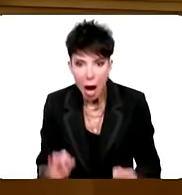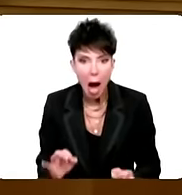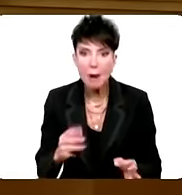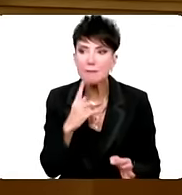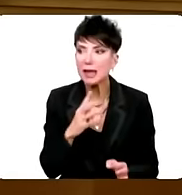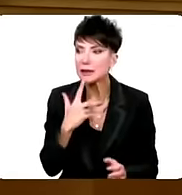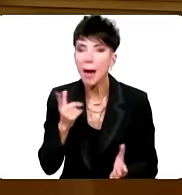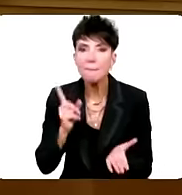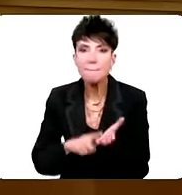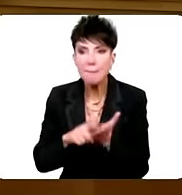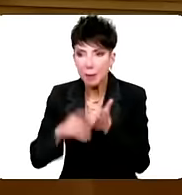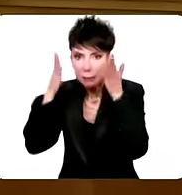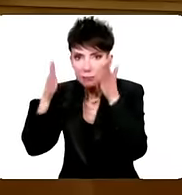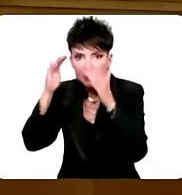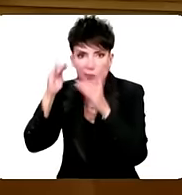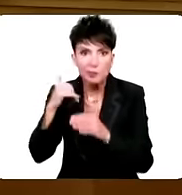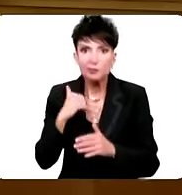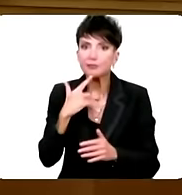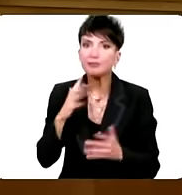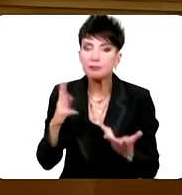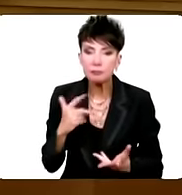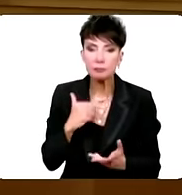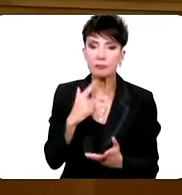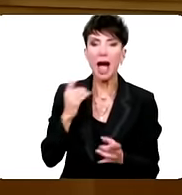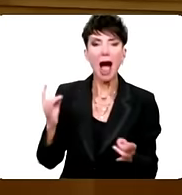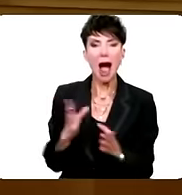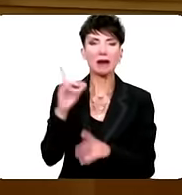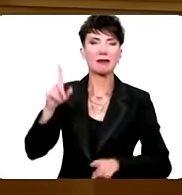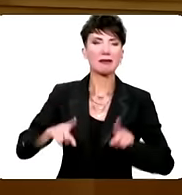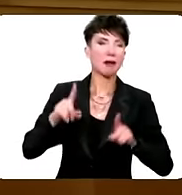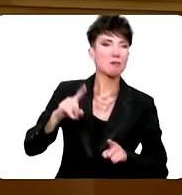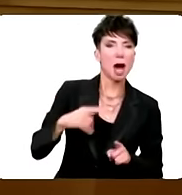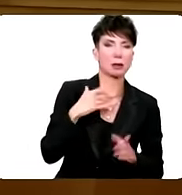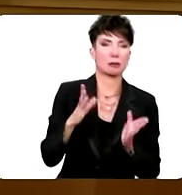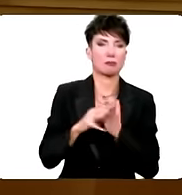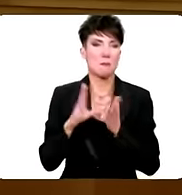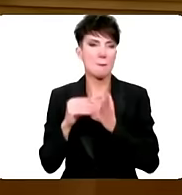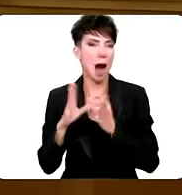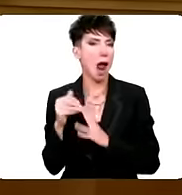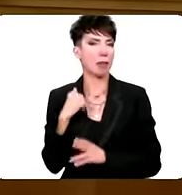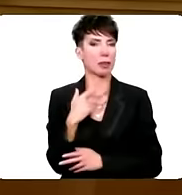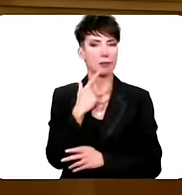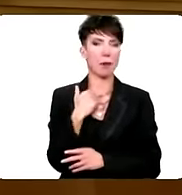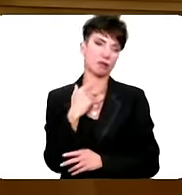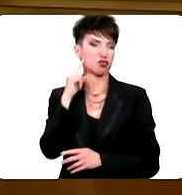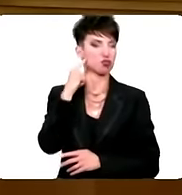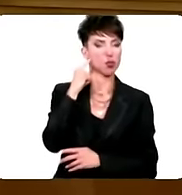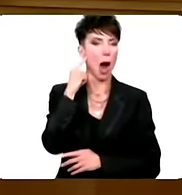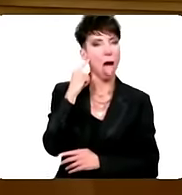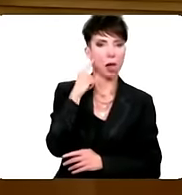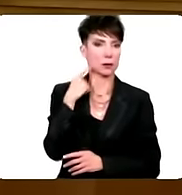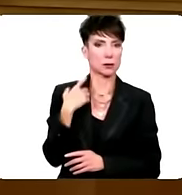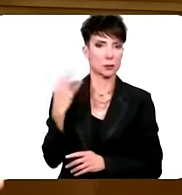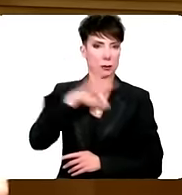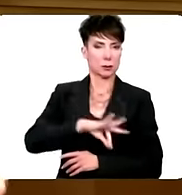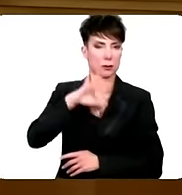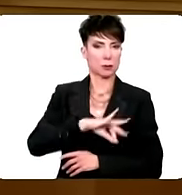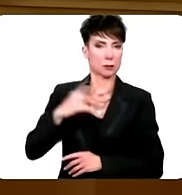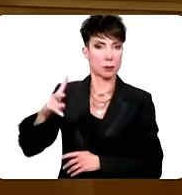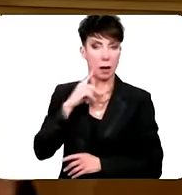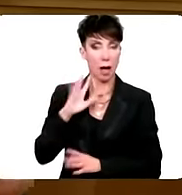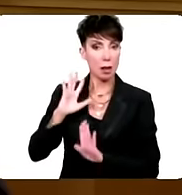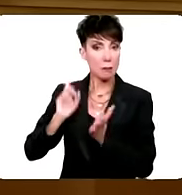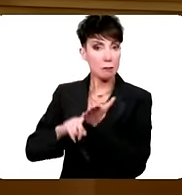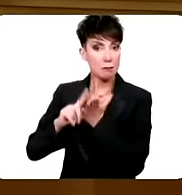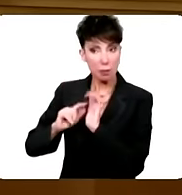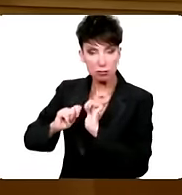έχουμε ολιγοπωλιακές συμπεριφορές, τις οποίες μπορεί να έχουμε εντοπίσει και πρέπει με μεγαλύτερη αυστηρότητα να τις κυνηγήσουμε μαζί με την Επιτροπή Ανταγωνισμού, γιατί